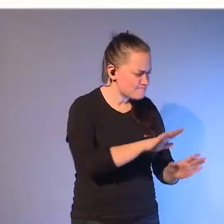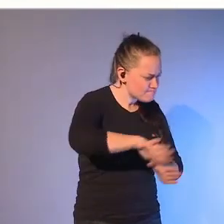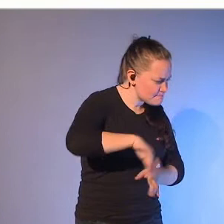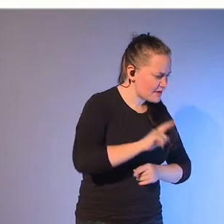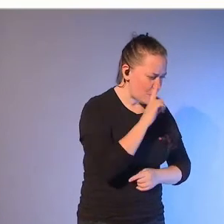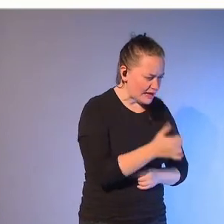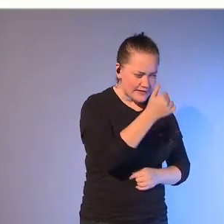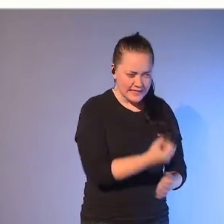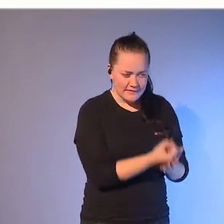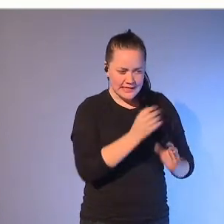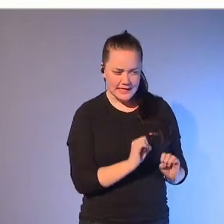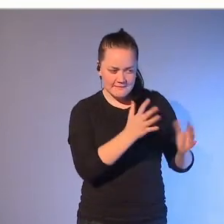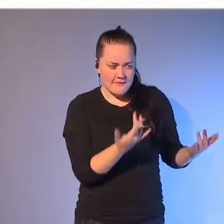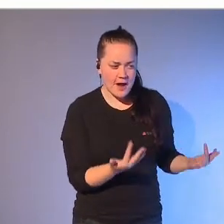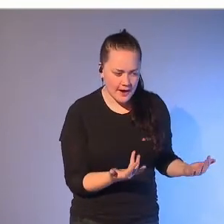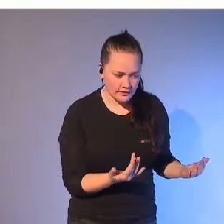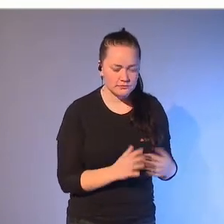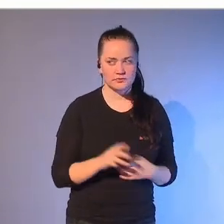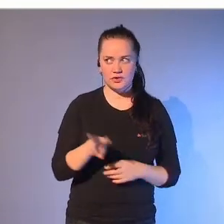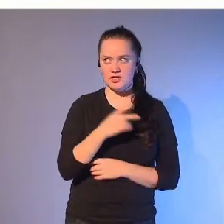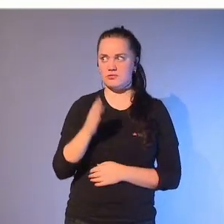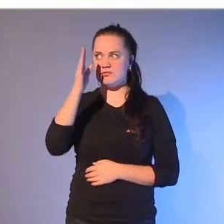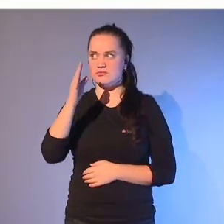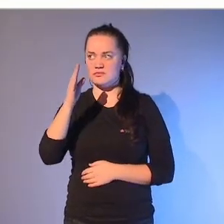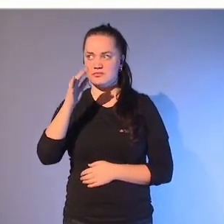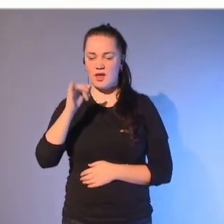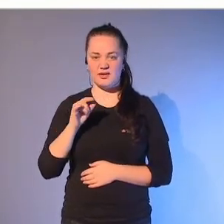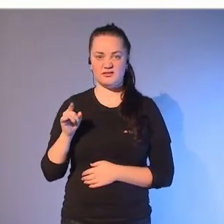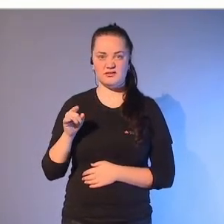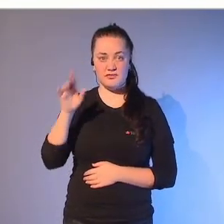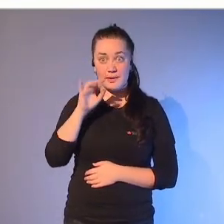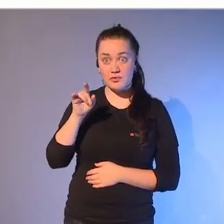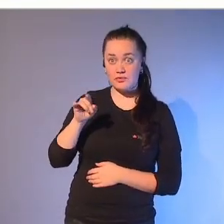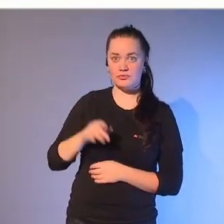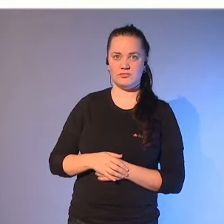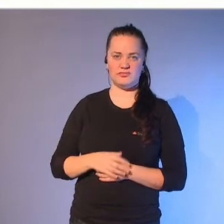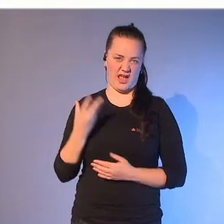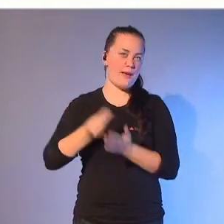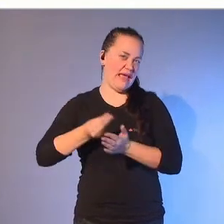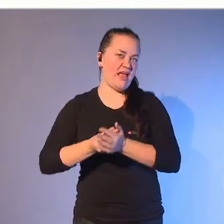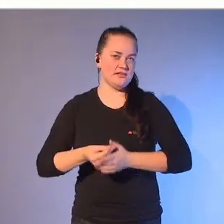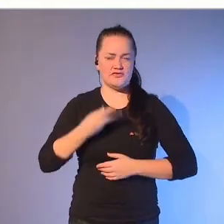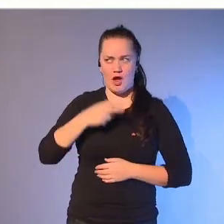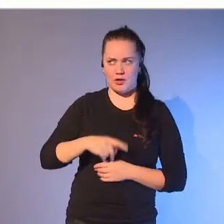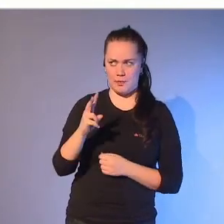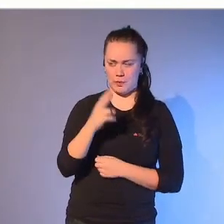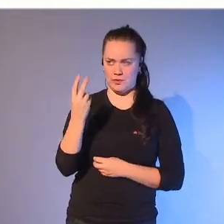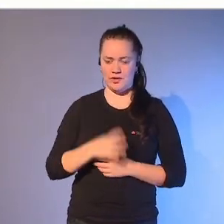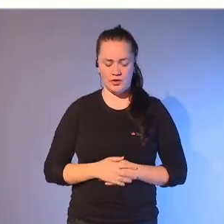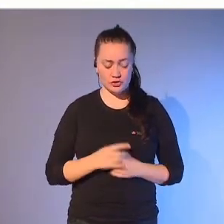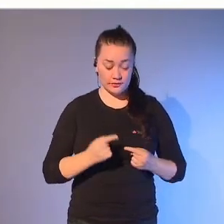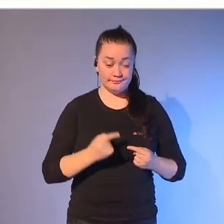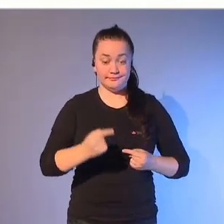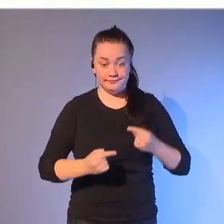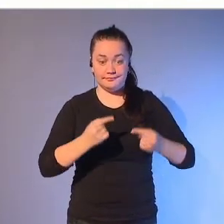verdien i livet? Så en til som rekker opp hånda, så blir ja, hva mener du da? Ja. Nei, det er noe penger. Og så går det liksom sånn